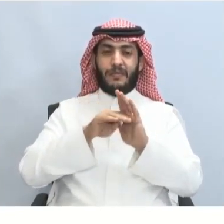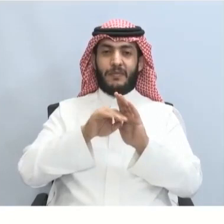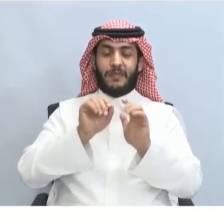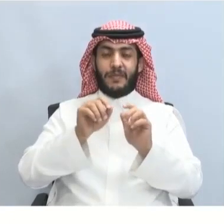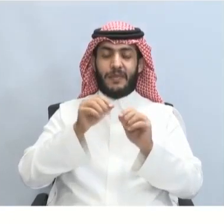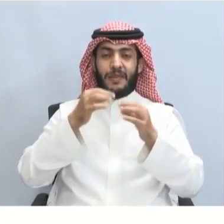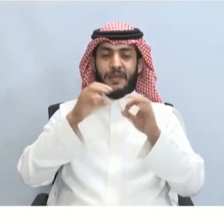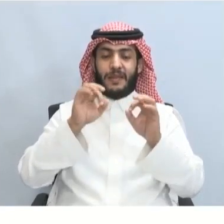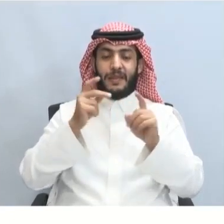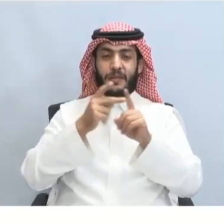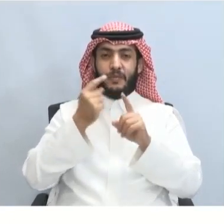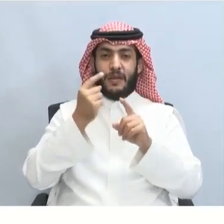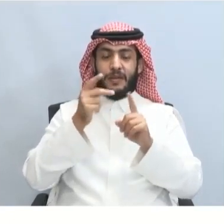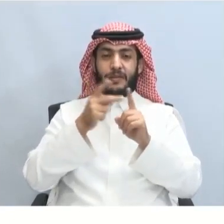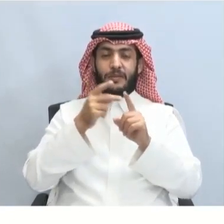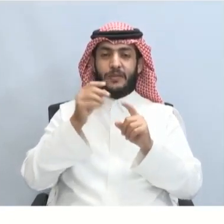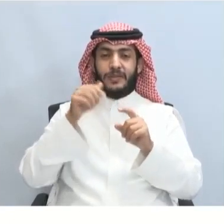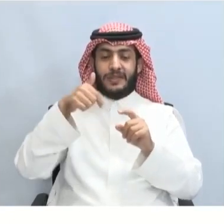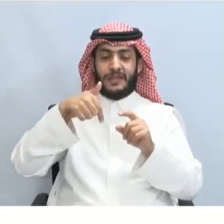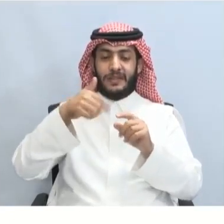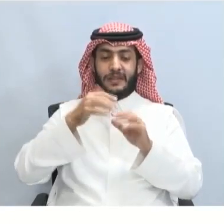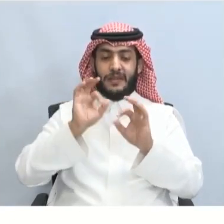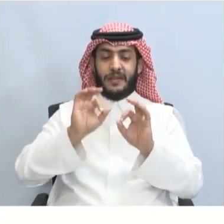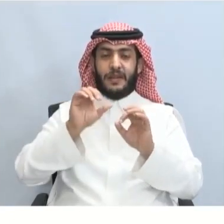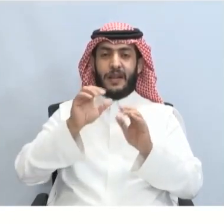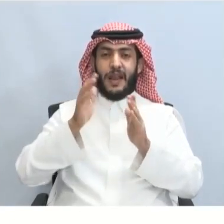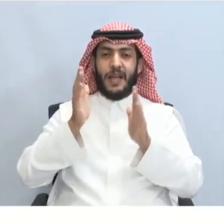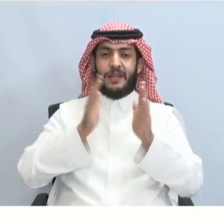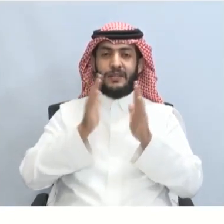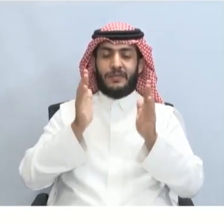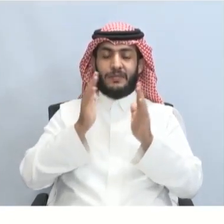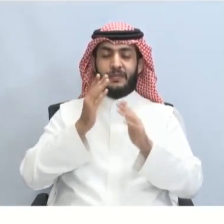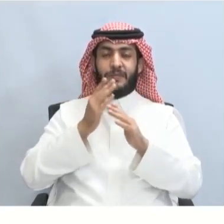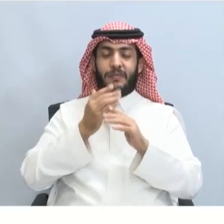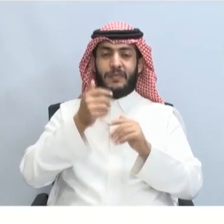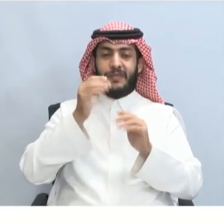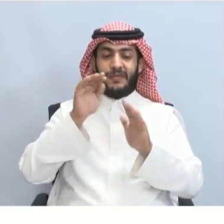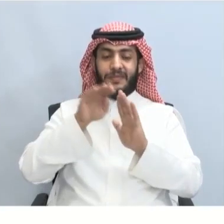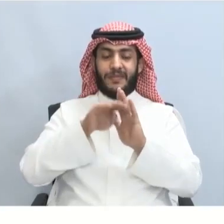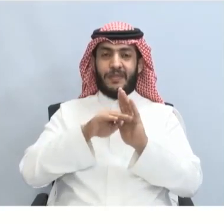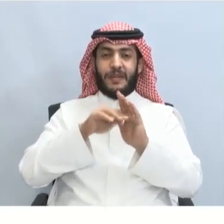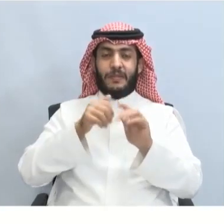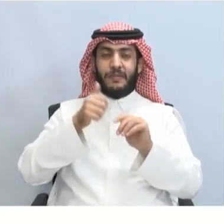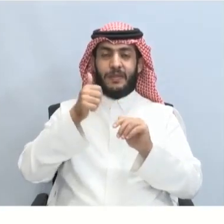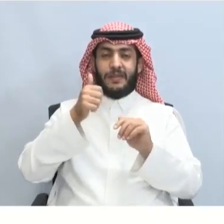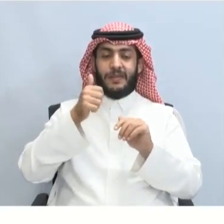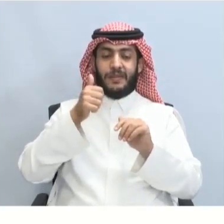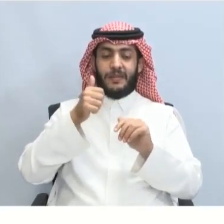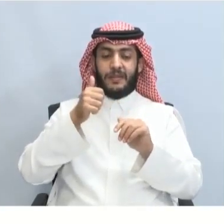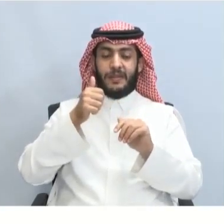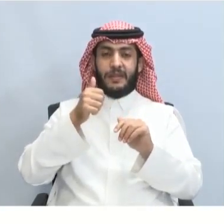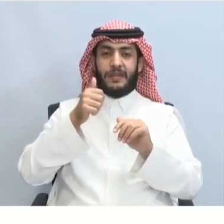بوسوم من اتش1 الى اتش 6 حسب الحجم بينما الفقرات تحتوي على